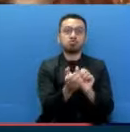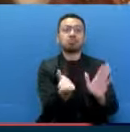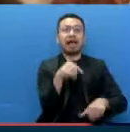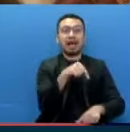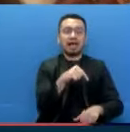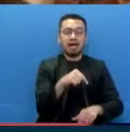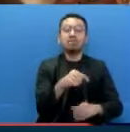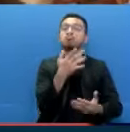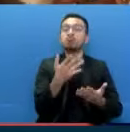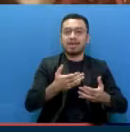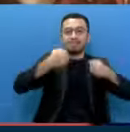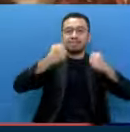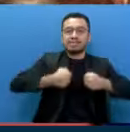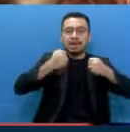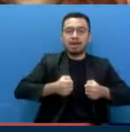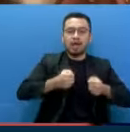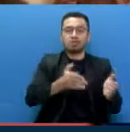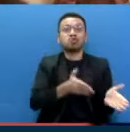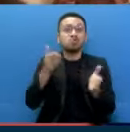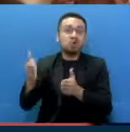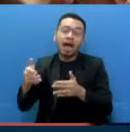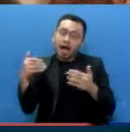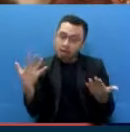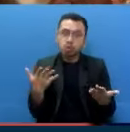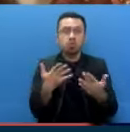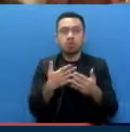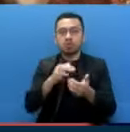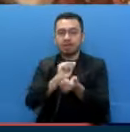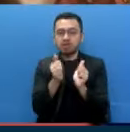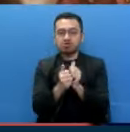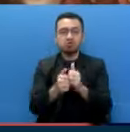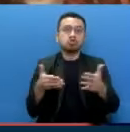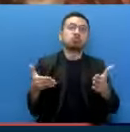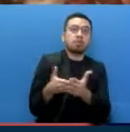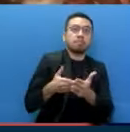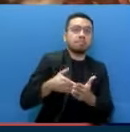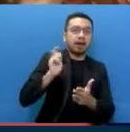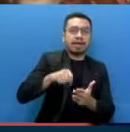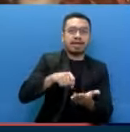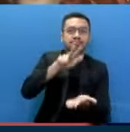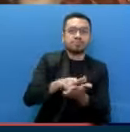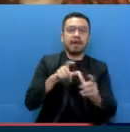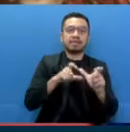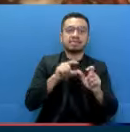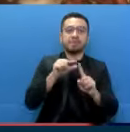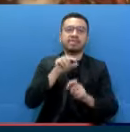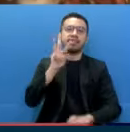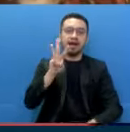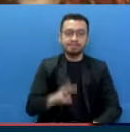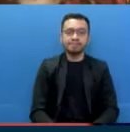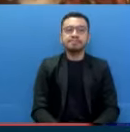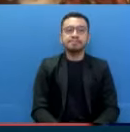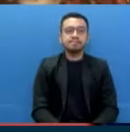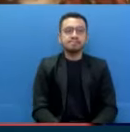penangguhan terhadap sebelum kemudian lakukan SP3 terkait dengan kasus PG ini bisa saja begitu ini menarik Prof tadi anda sampaikan bahwa memang